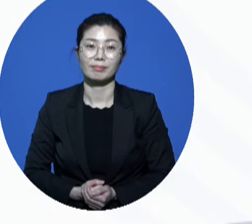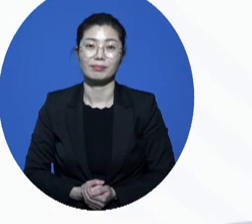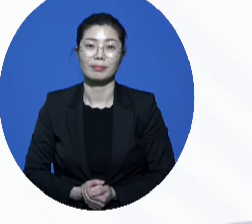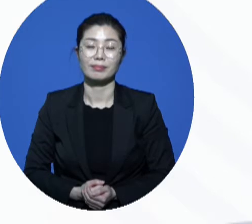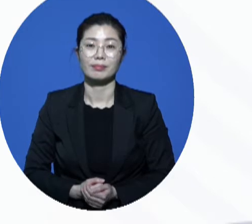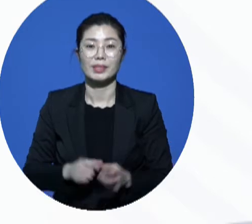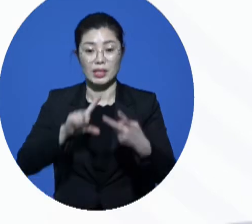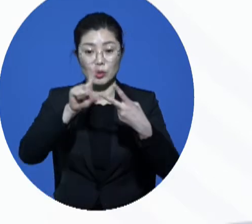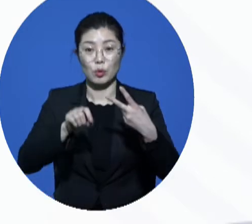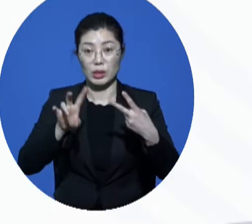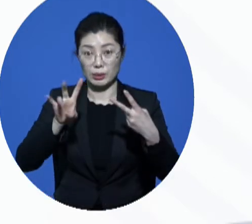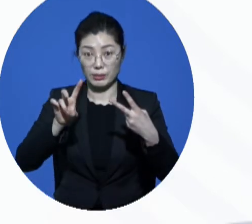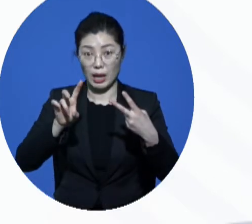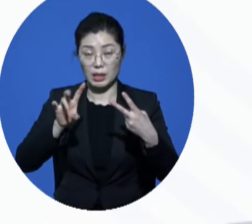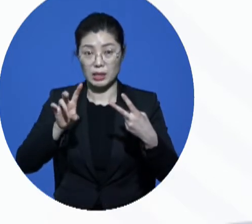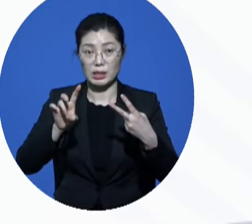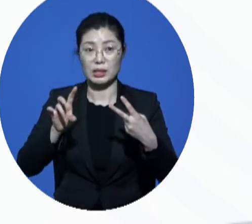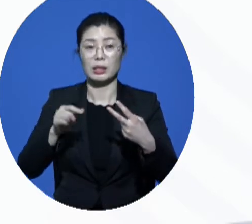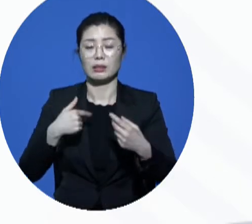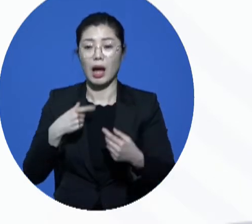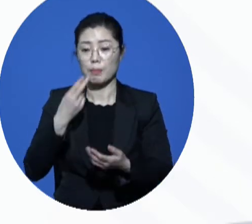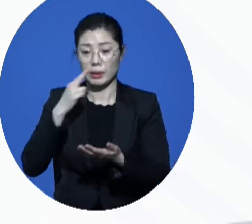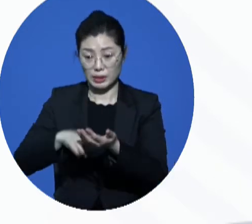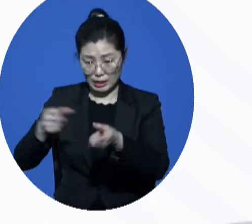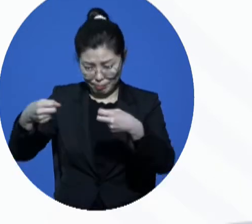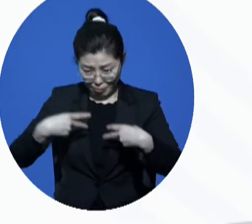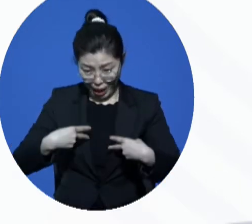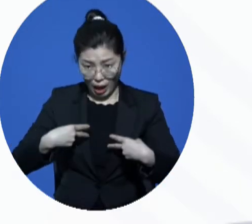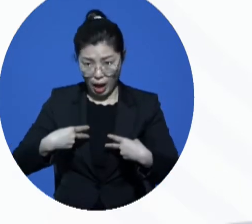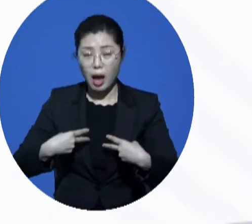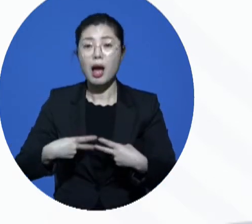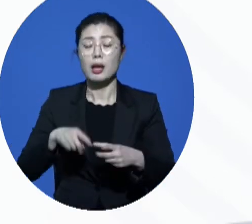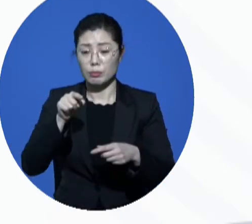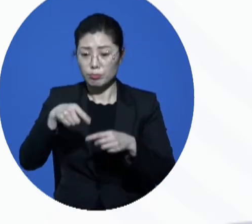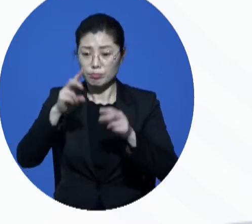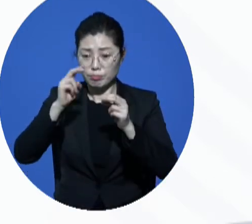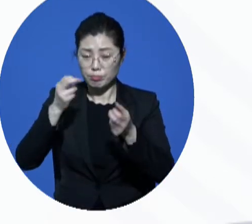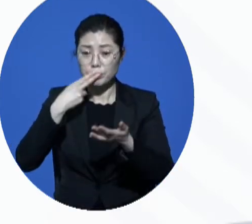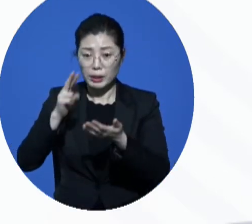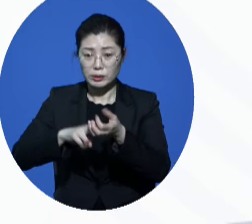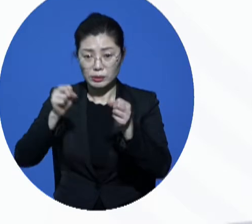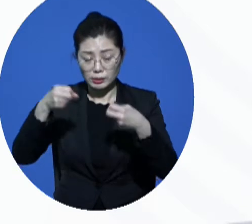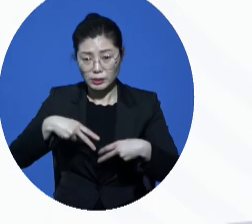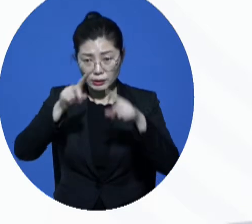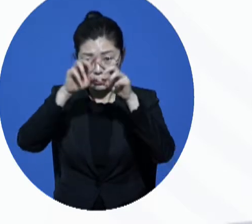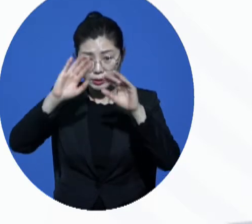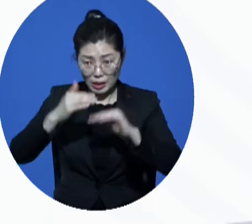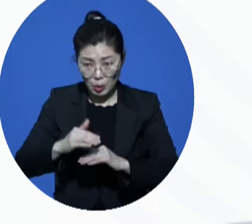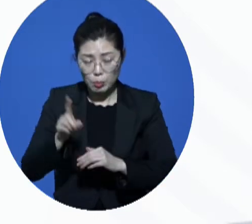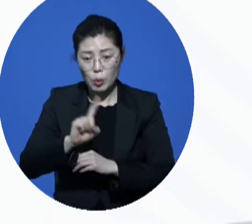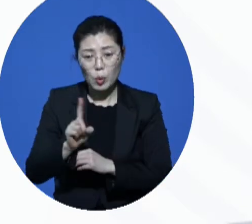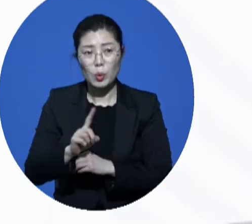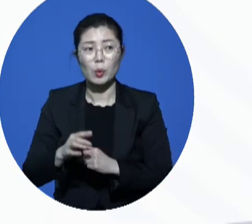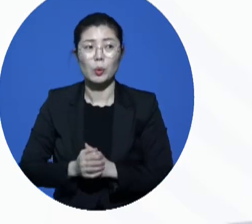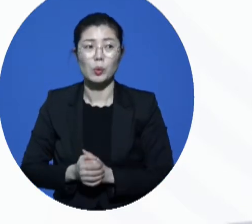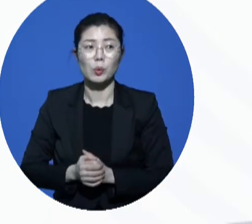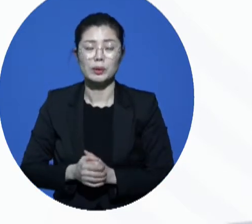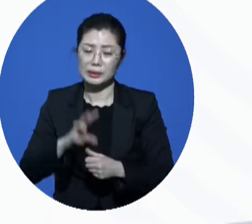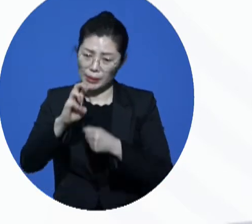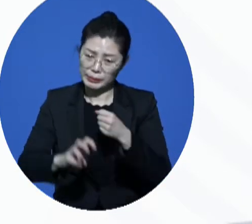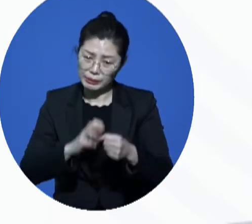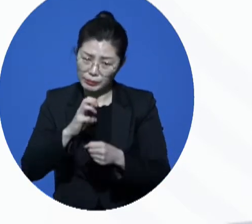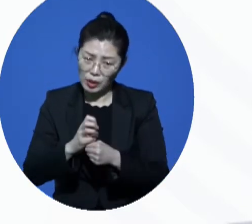네, 2월 24일에 저희는 한 통의 편지를 받게 됩니다. 이 편지는 신화원에 30년 동안 거주했던 당사자가